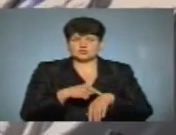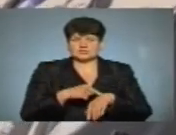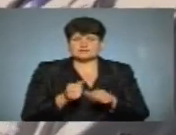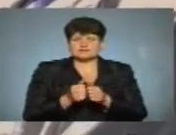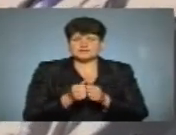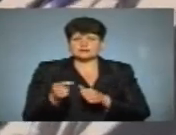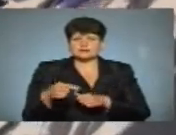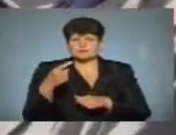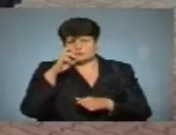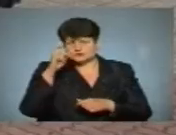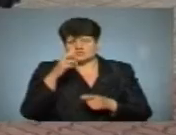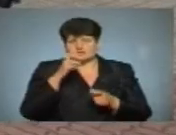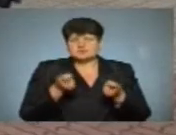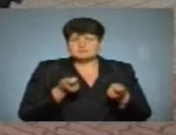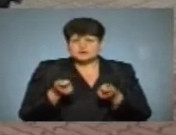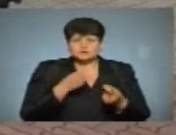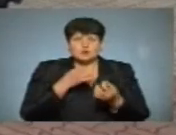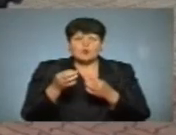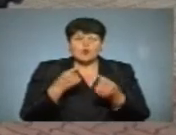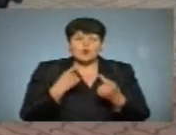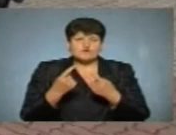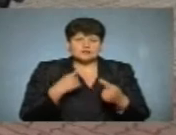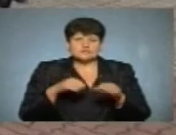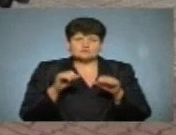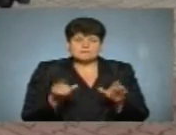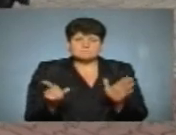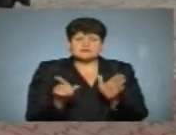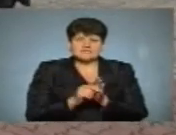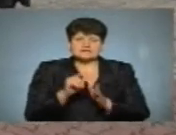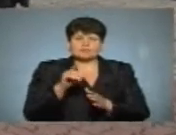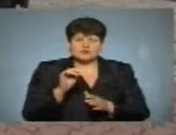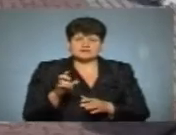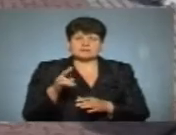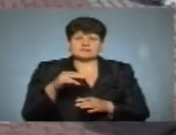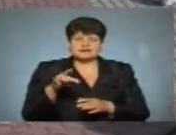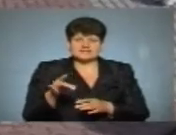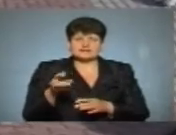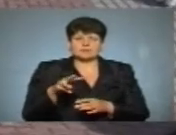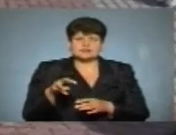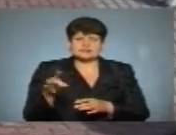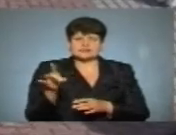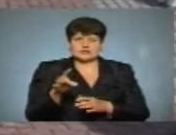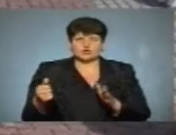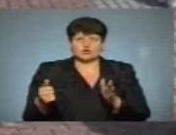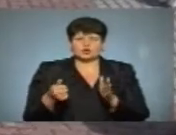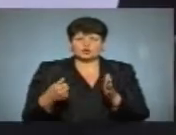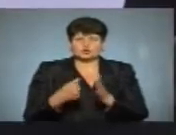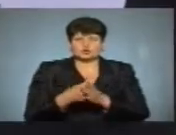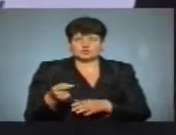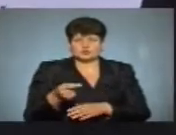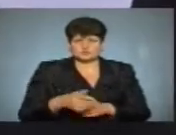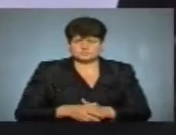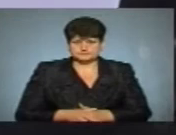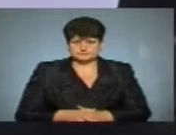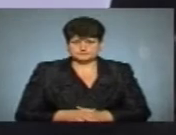Тернопільської облдержадміністрації, щоб обговорити можливість приєднання Зборівського, Козівського, Підгаєцького та Монастирського районів до Тернопільського.